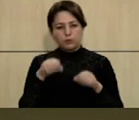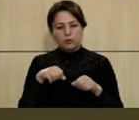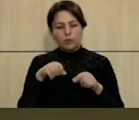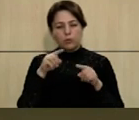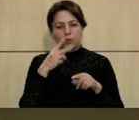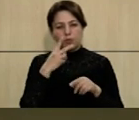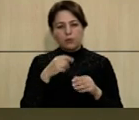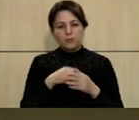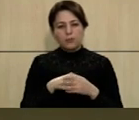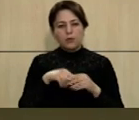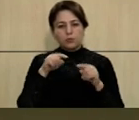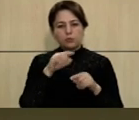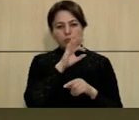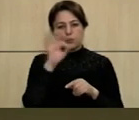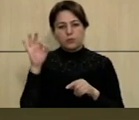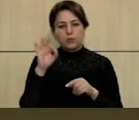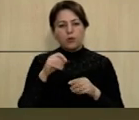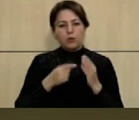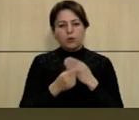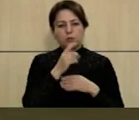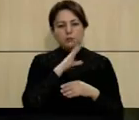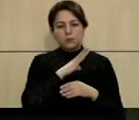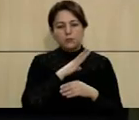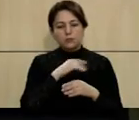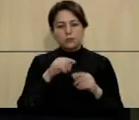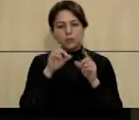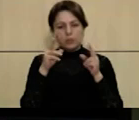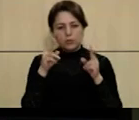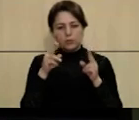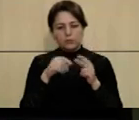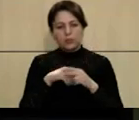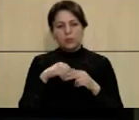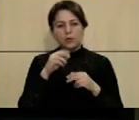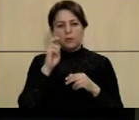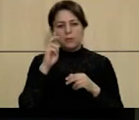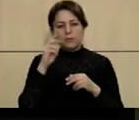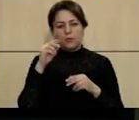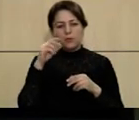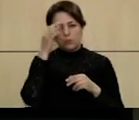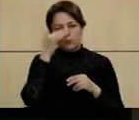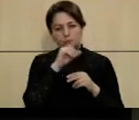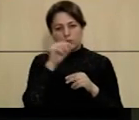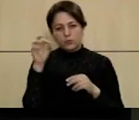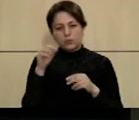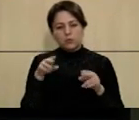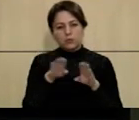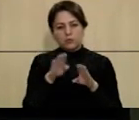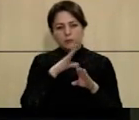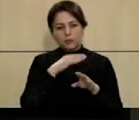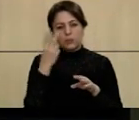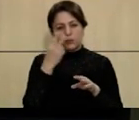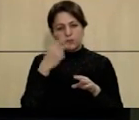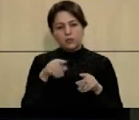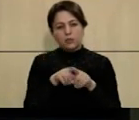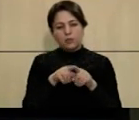teoremasiga ko'ra, shu chiziqlar hosil qiluvchi kesmalar bir to'g'ri chiziqda teng bo'lsa, ikkinchisida ham teng